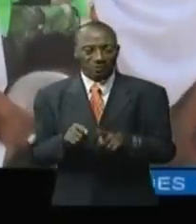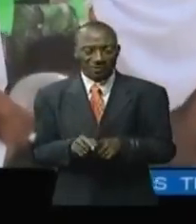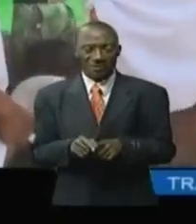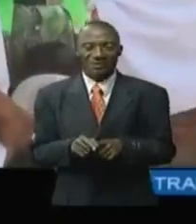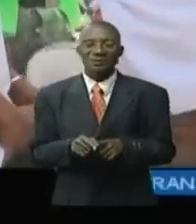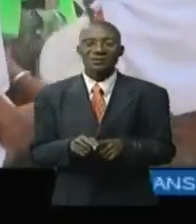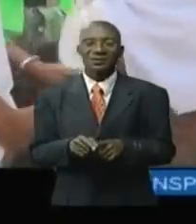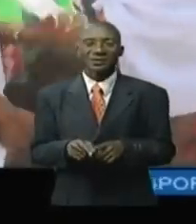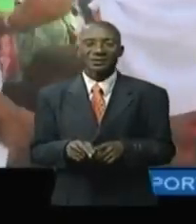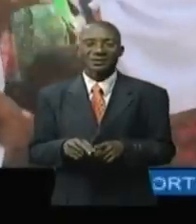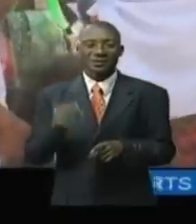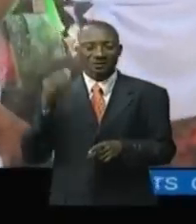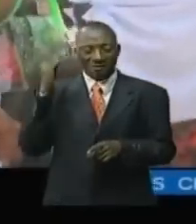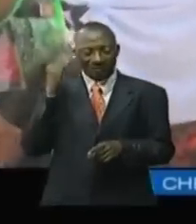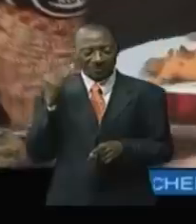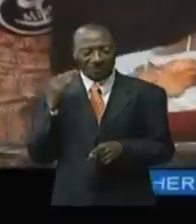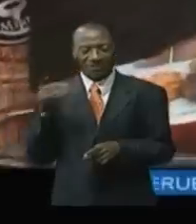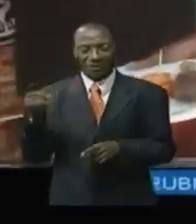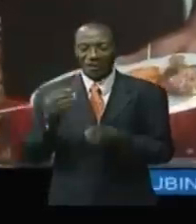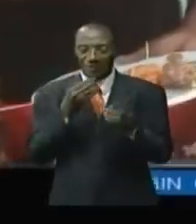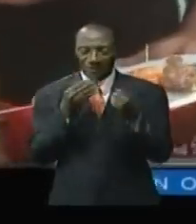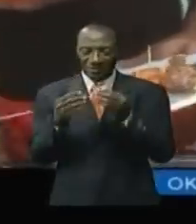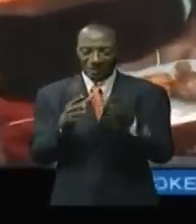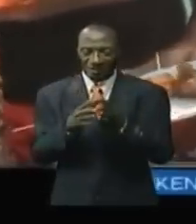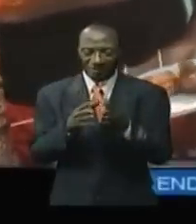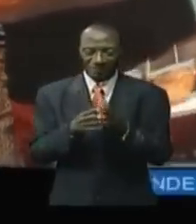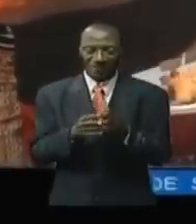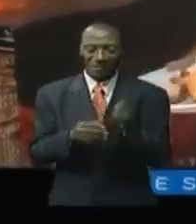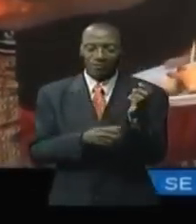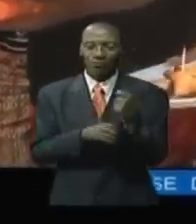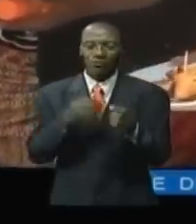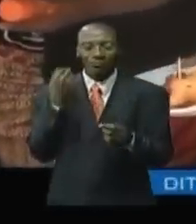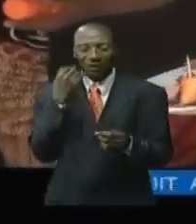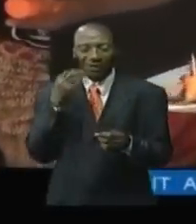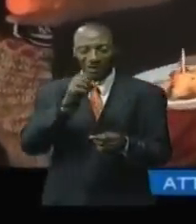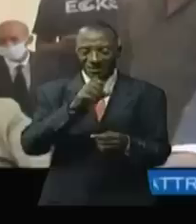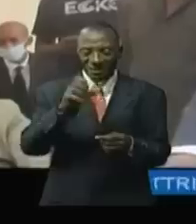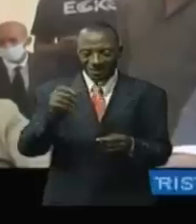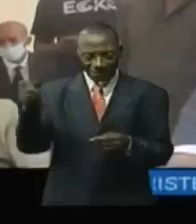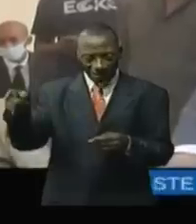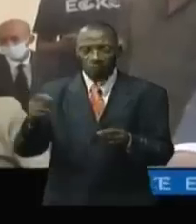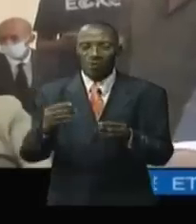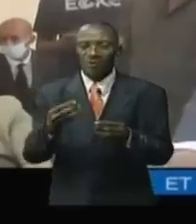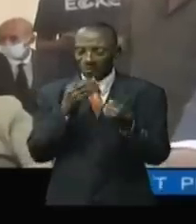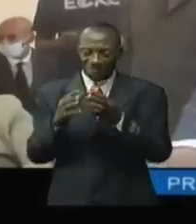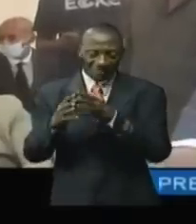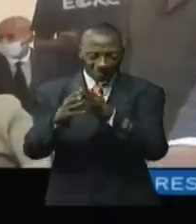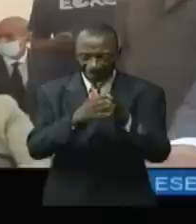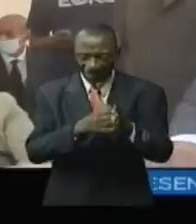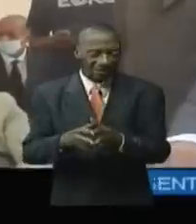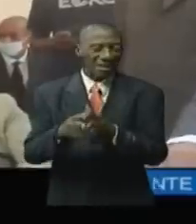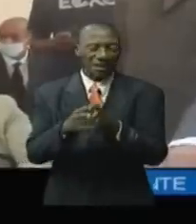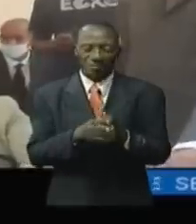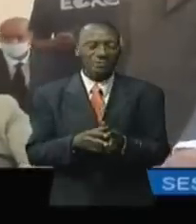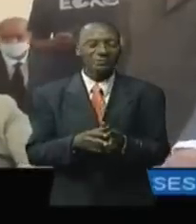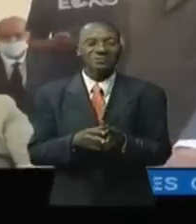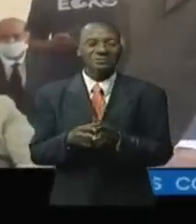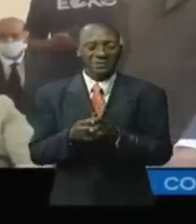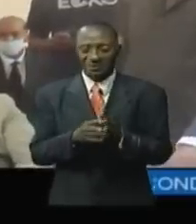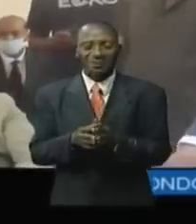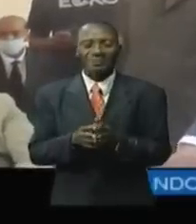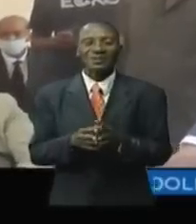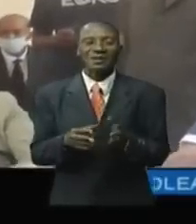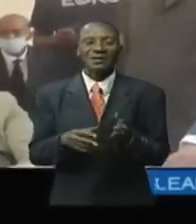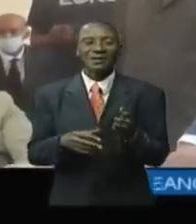les drépanocytaires du Centre de médecine mixte et d'anémie SS Mabanga. Le professeur Nyemboué a par la même occasion